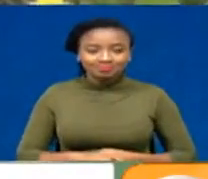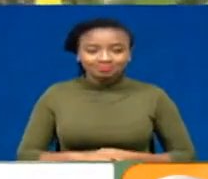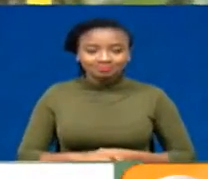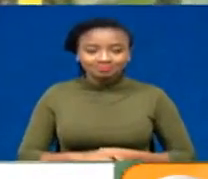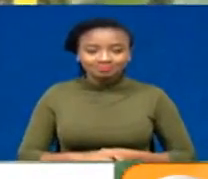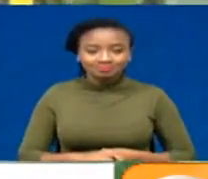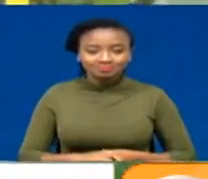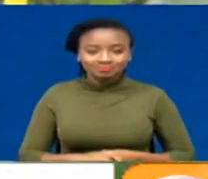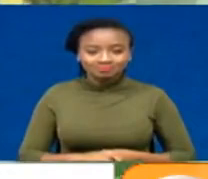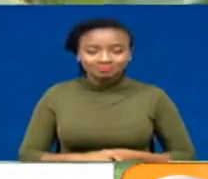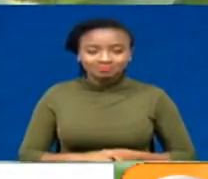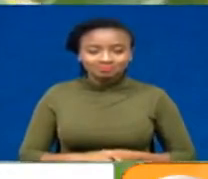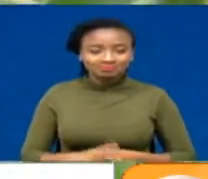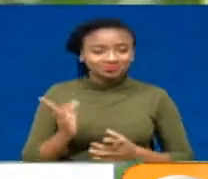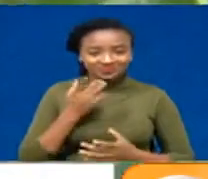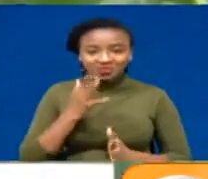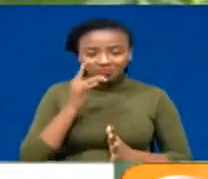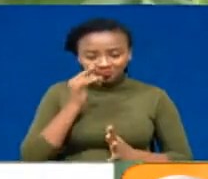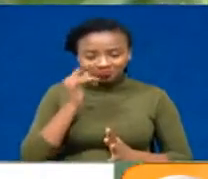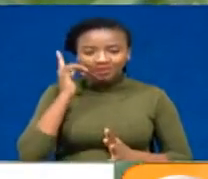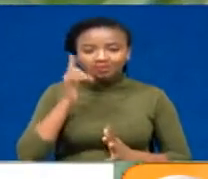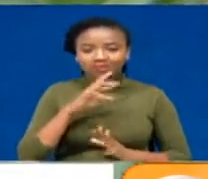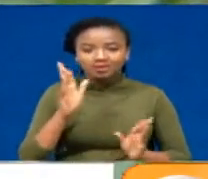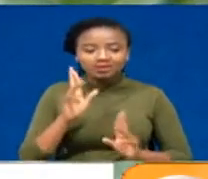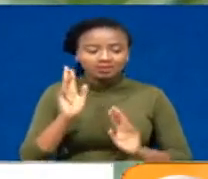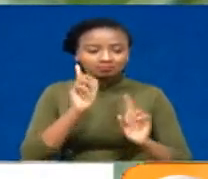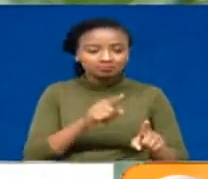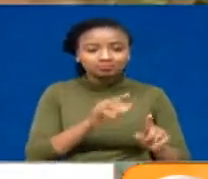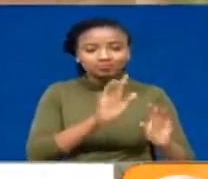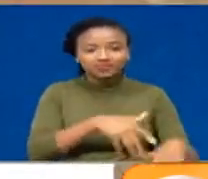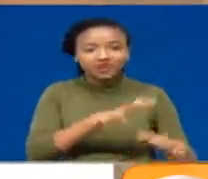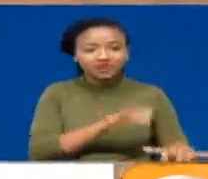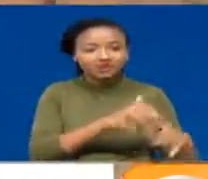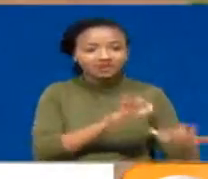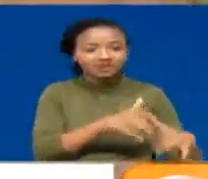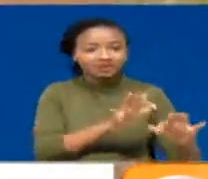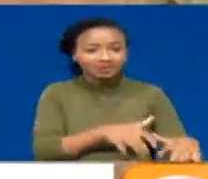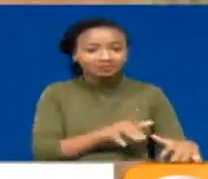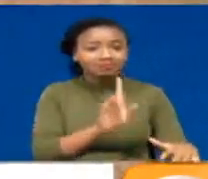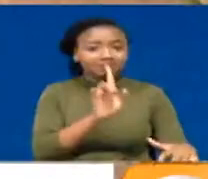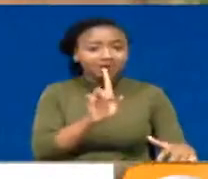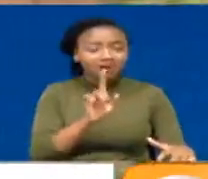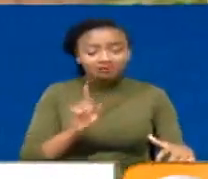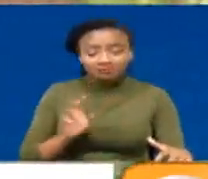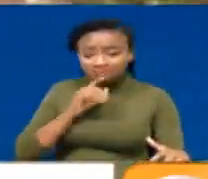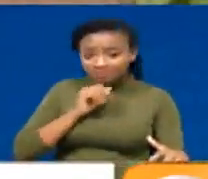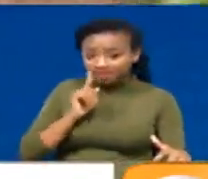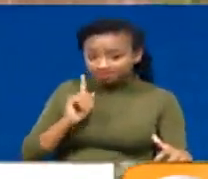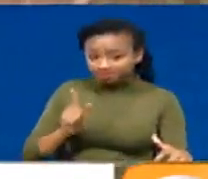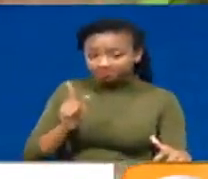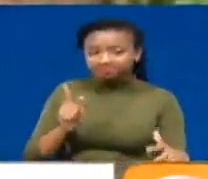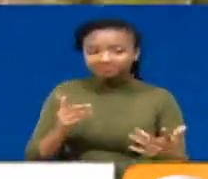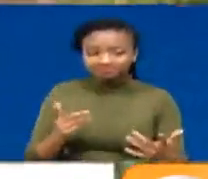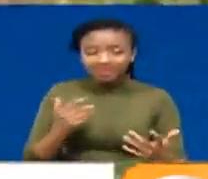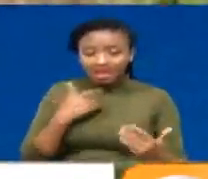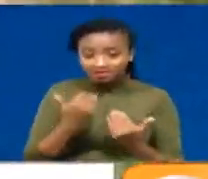Tunamkuta tayari akiwa amerauka kuelekea shambani kwa shughuli zake za kilimo. Lakini tusichojua ni kwamba Kemboi,